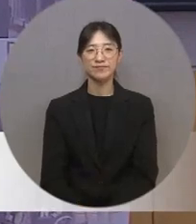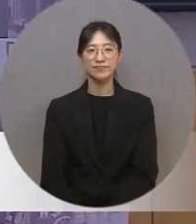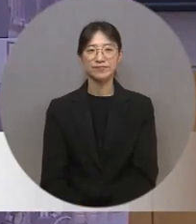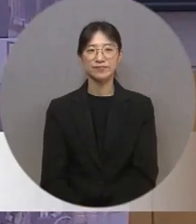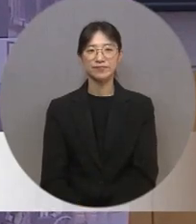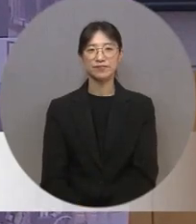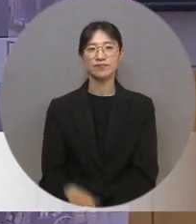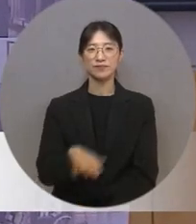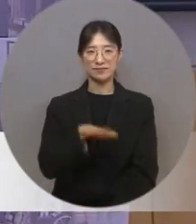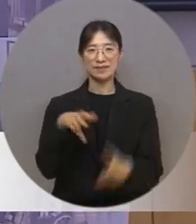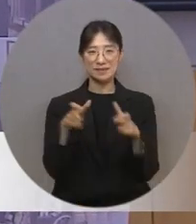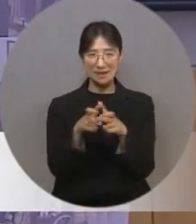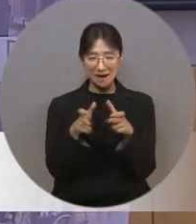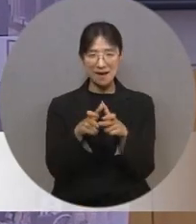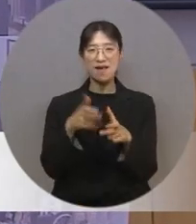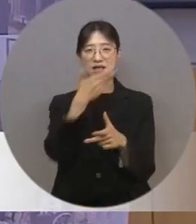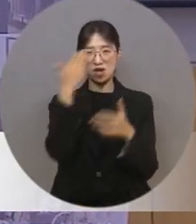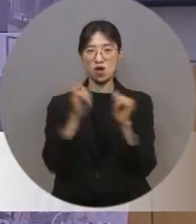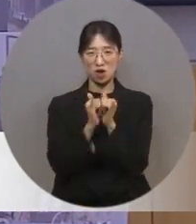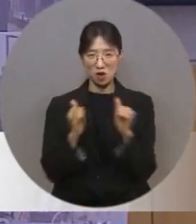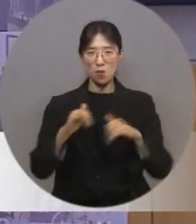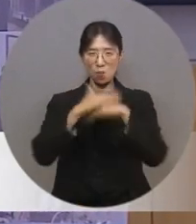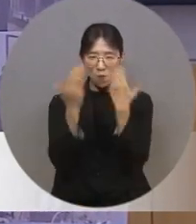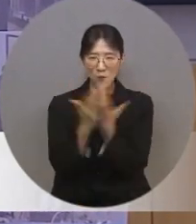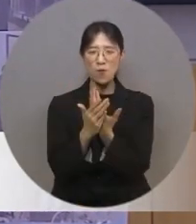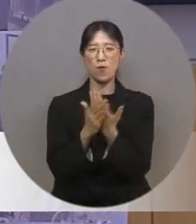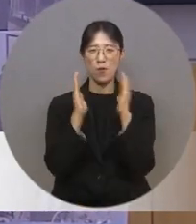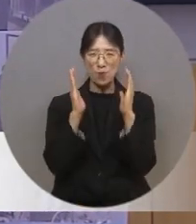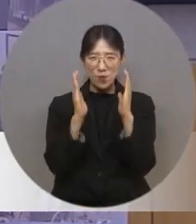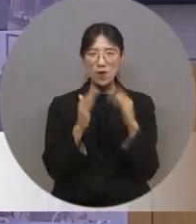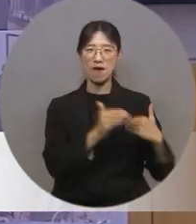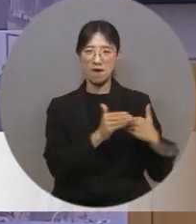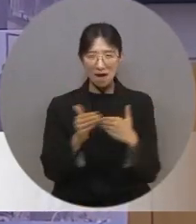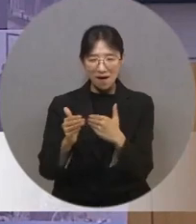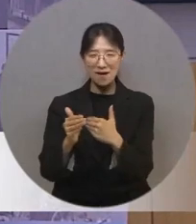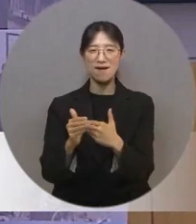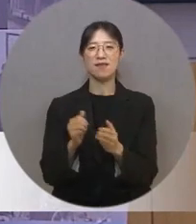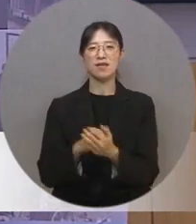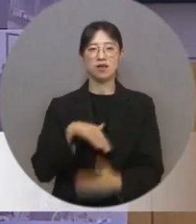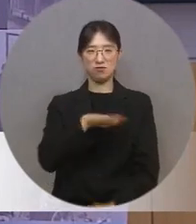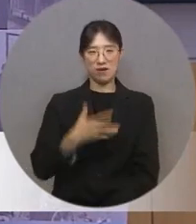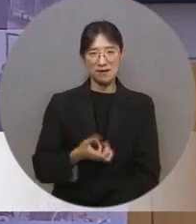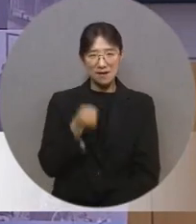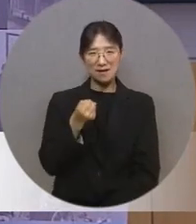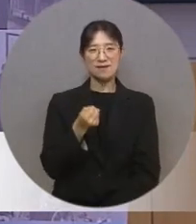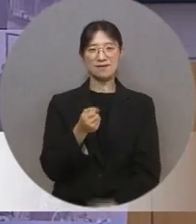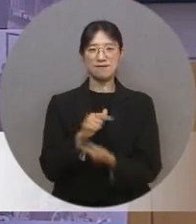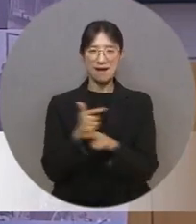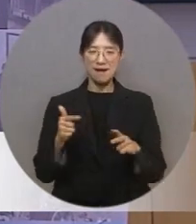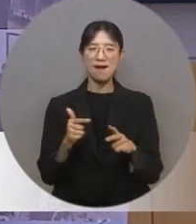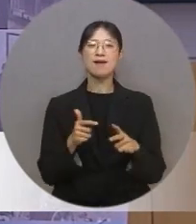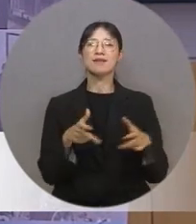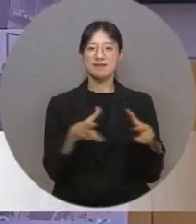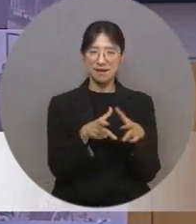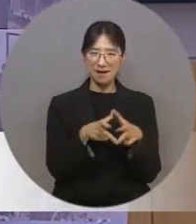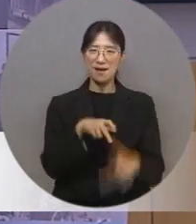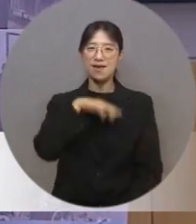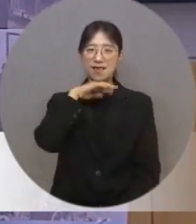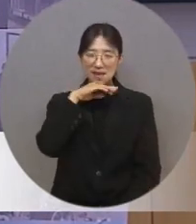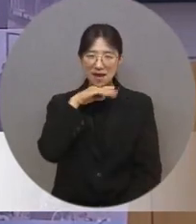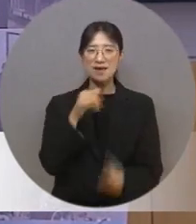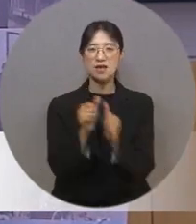하나, 우리 장애 청년들은 모든 연수 과정을 통해 우리가 가진 다양한 장애와